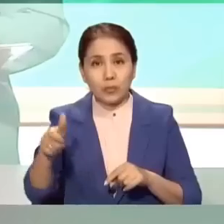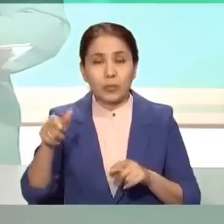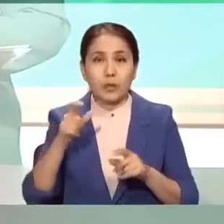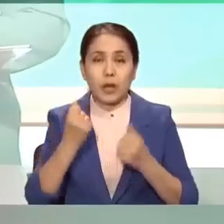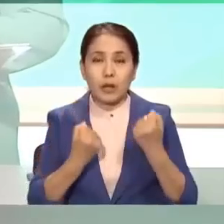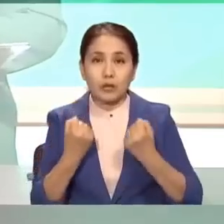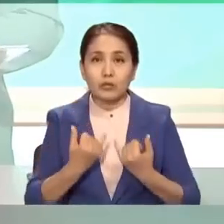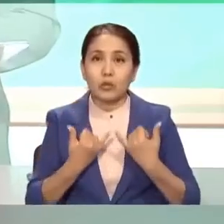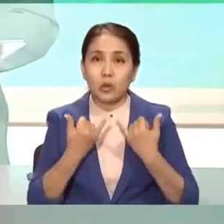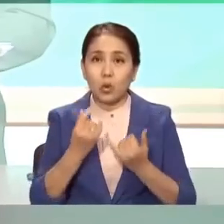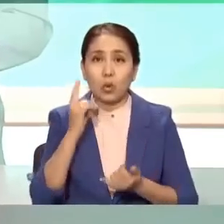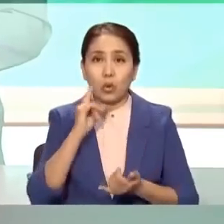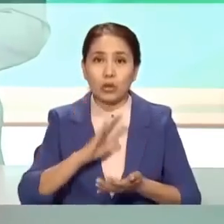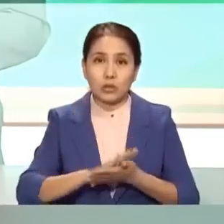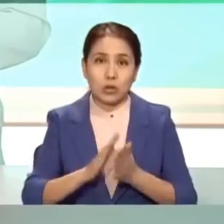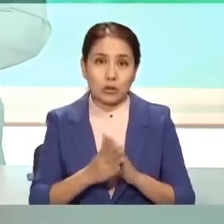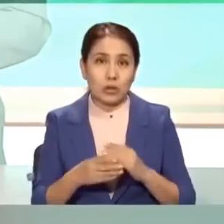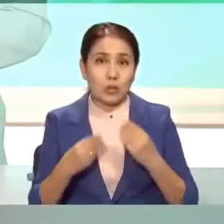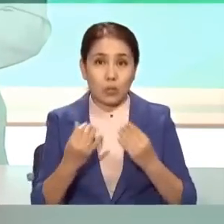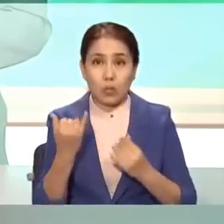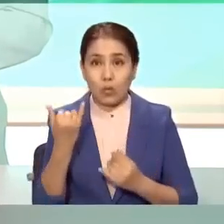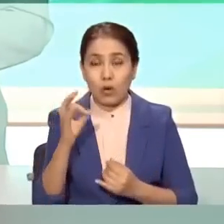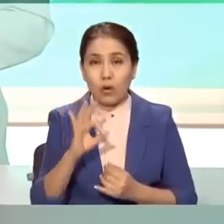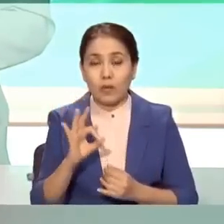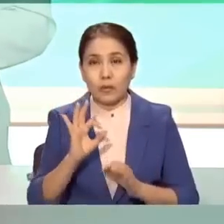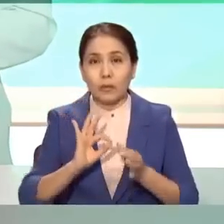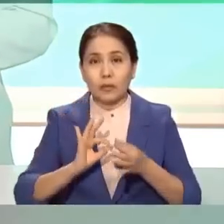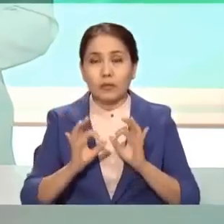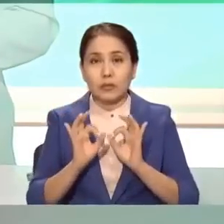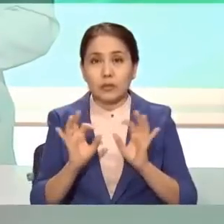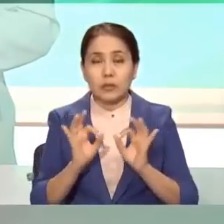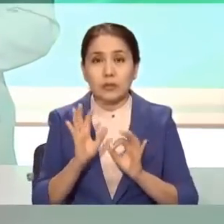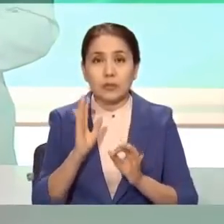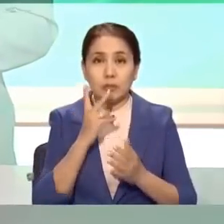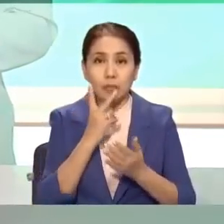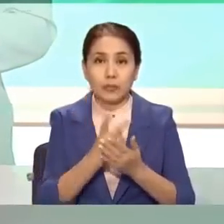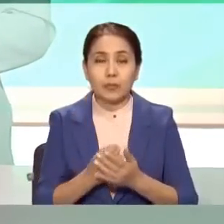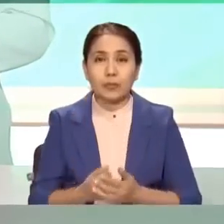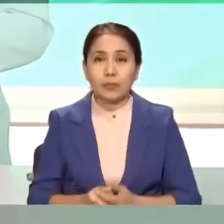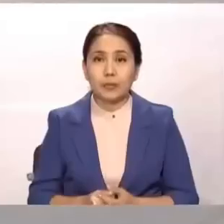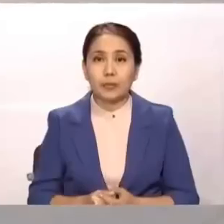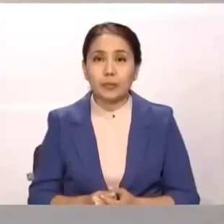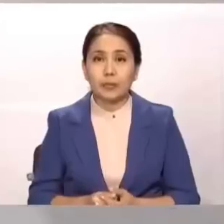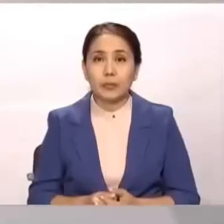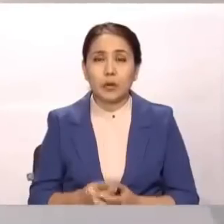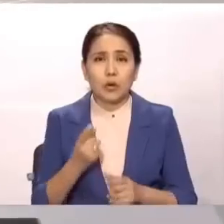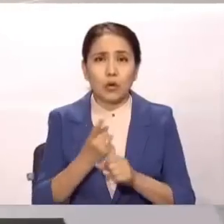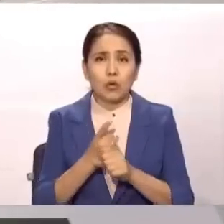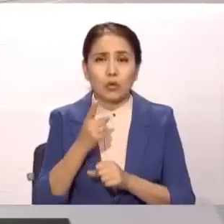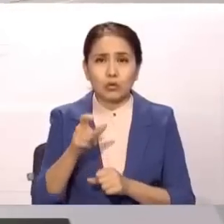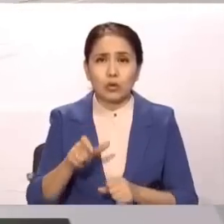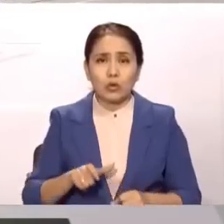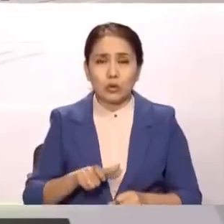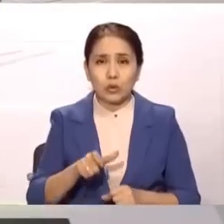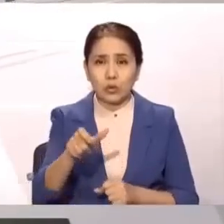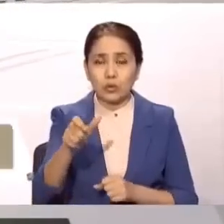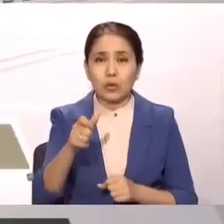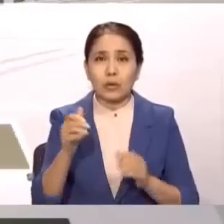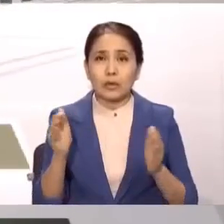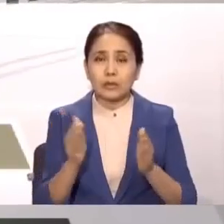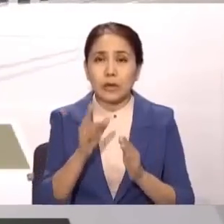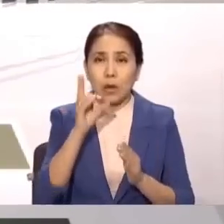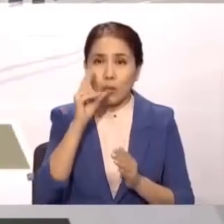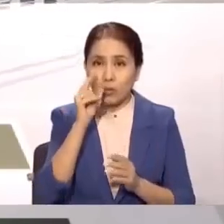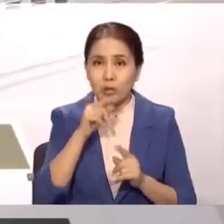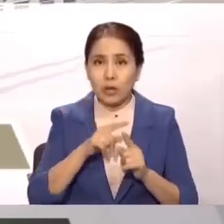haydovchilar uchun qulay sharoit yaratilgan. Bu haqda batafsil navbatdagi lavhamizda so'z boradi. Uzoq yo'lga otlangan yo'lovchilar uchun qisqa